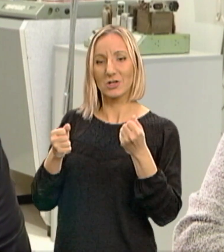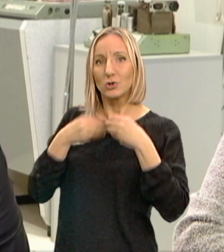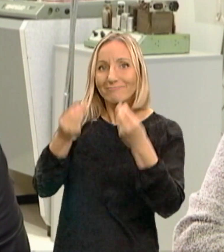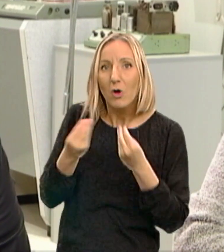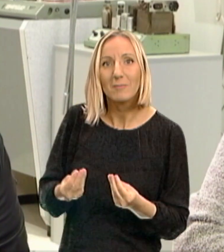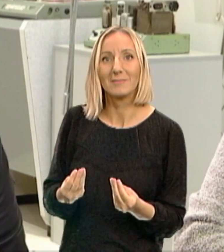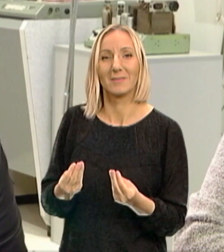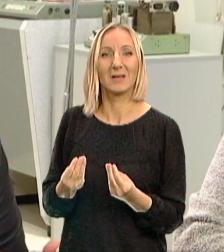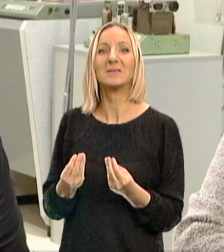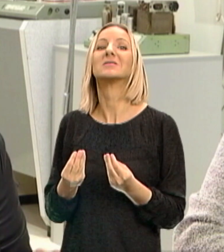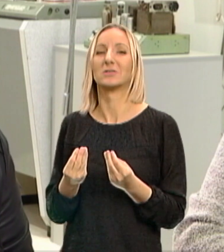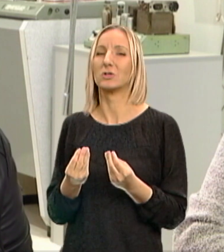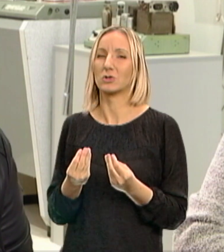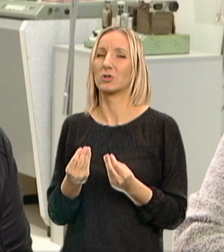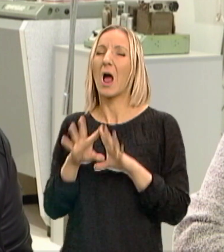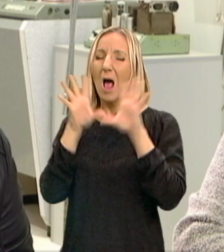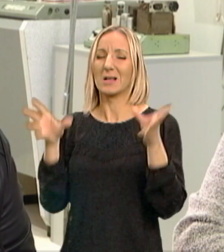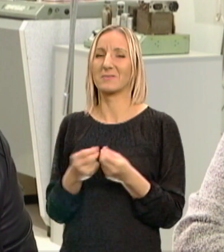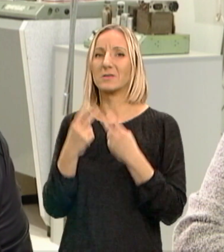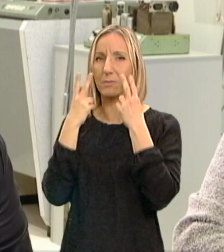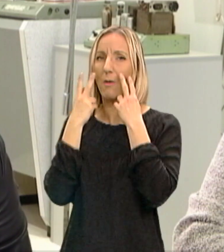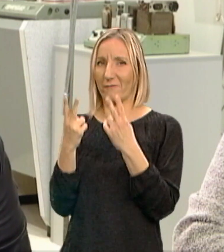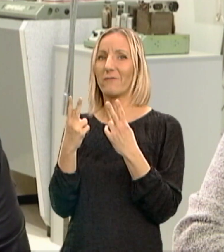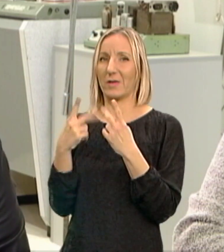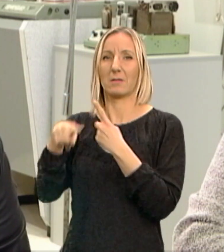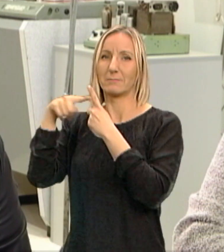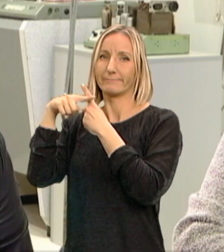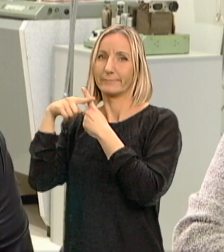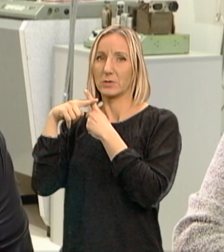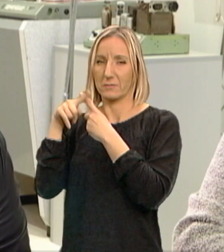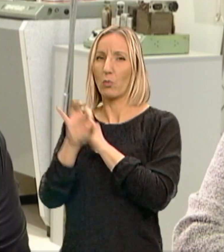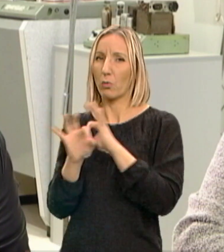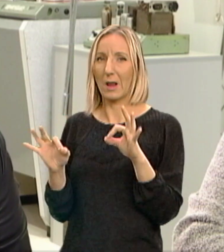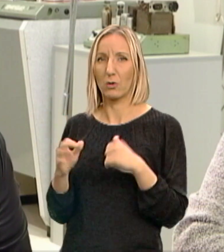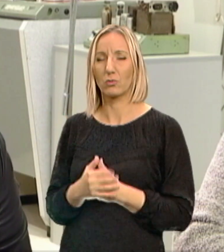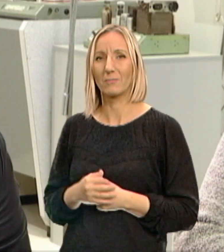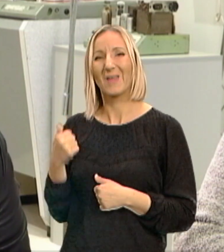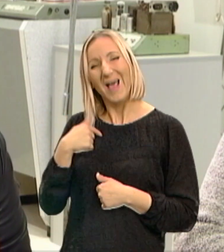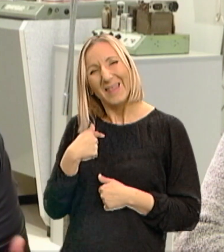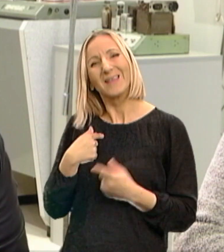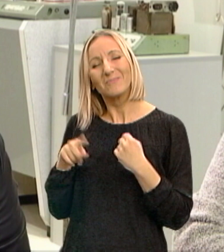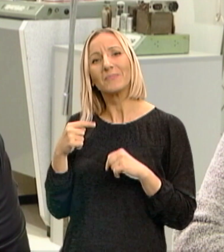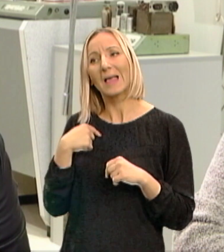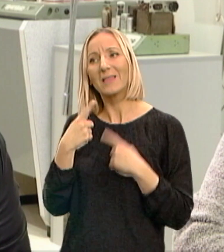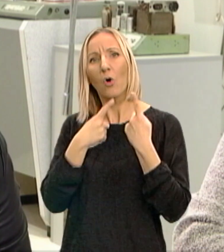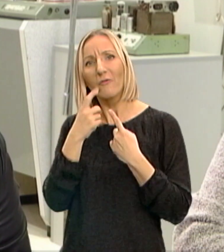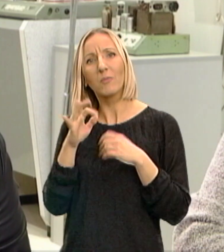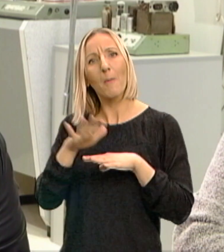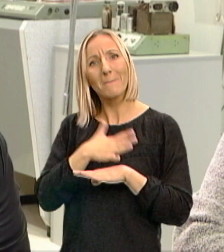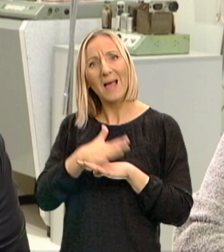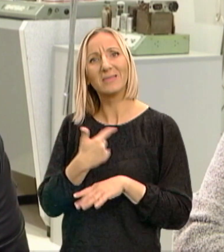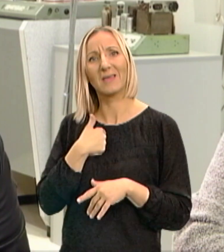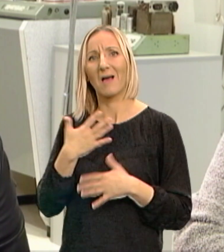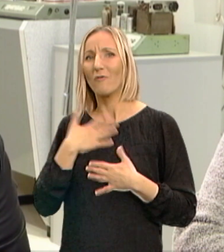svemu mislim da vidim svetlost u svemu tome i da je u redu. Ja volim da kada pričamo o toj empatiji, da